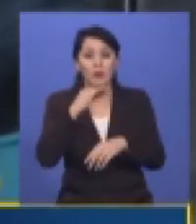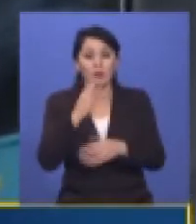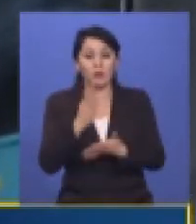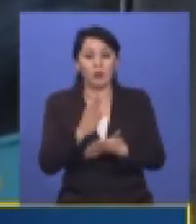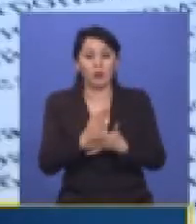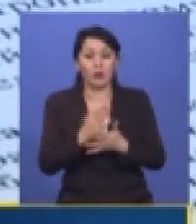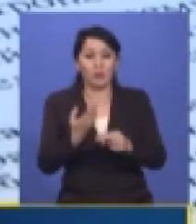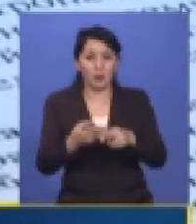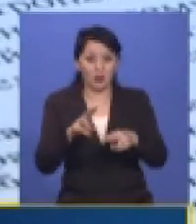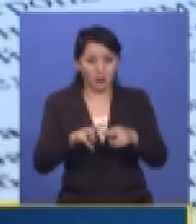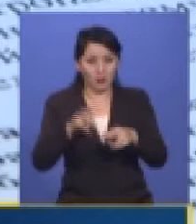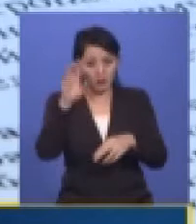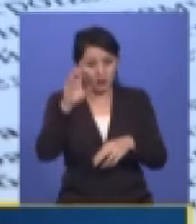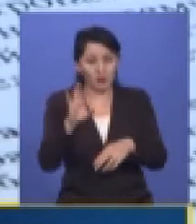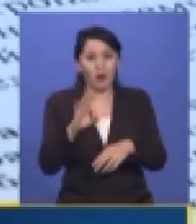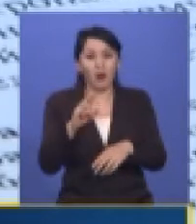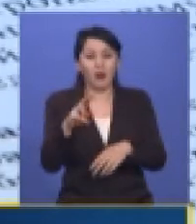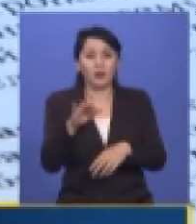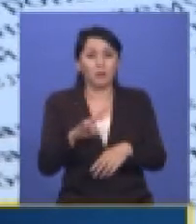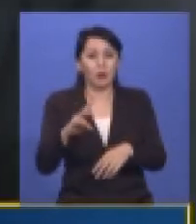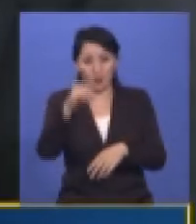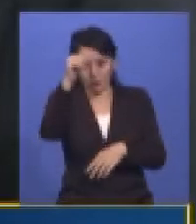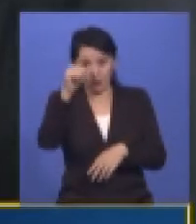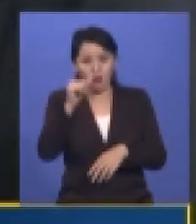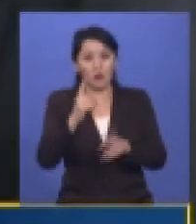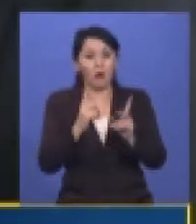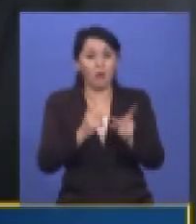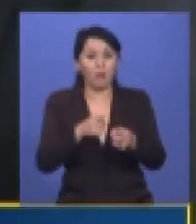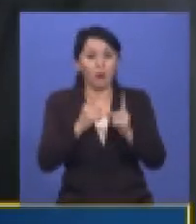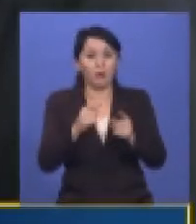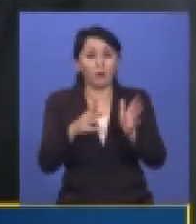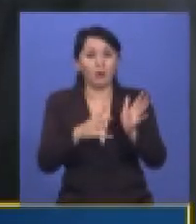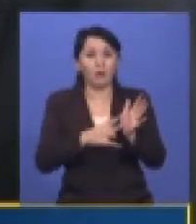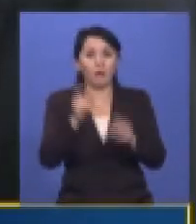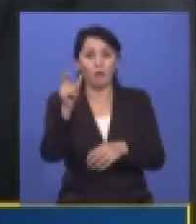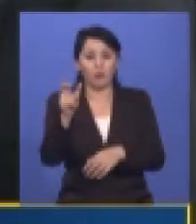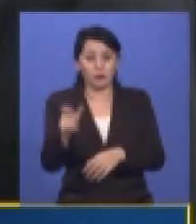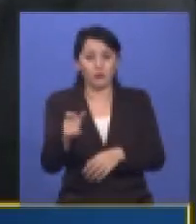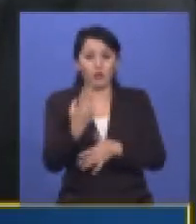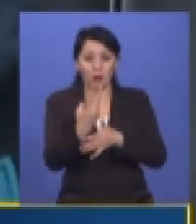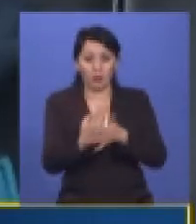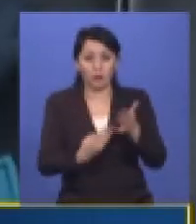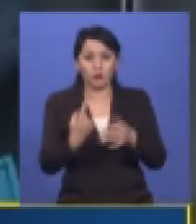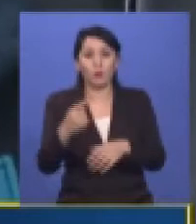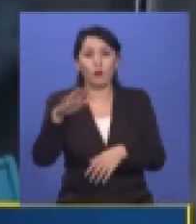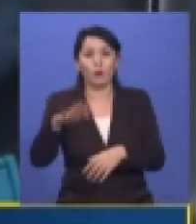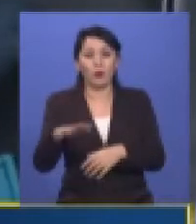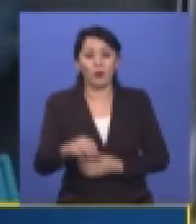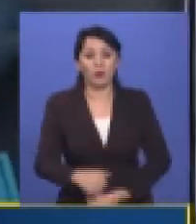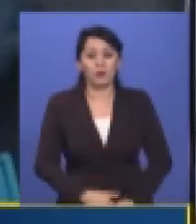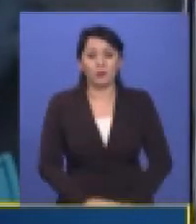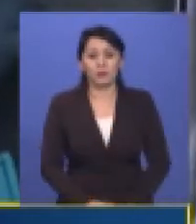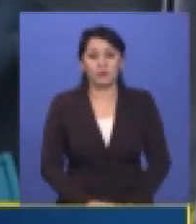шақырады. Себебі ел аумағында қазан мен қараша айларында балық аулау кезінде 8 адам суға кеткен, оның біреуі бала. Не превышает